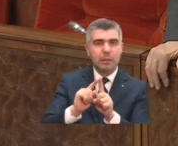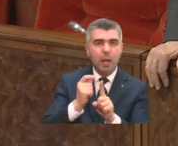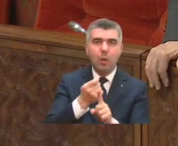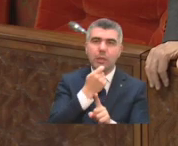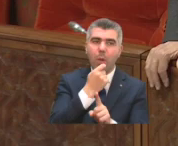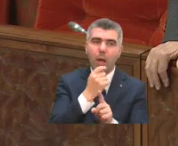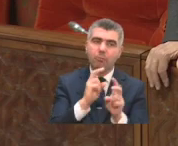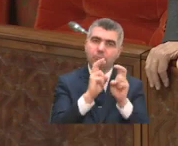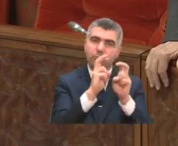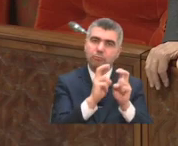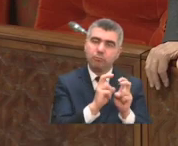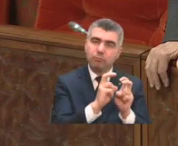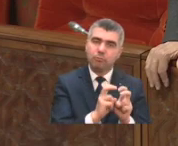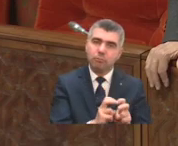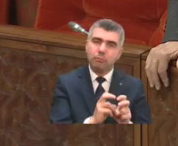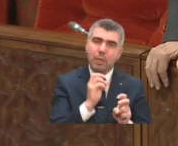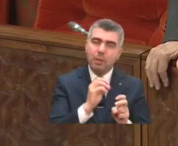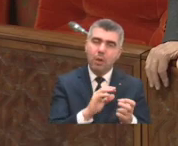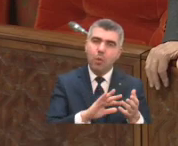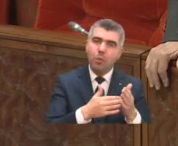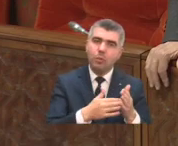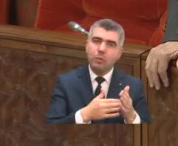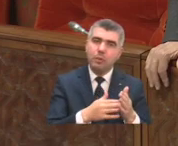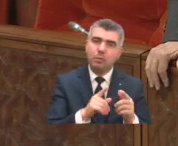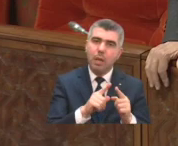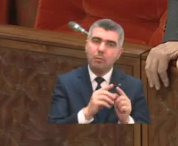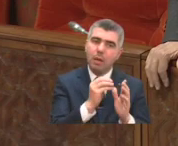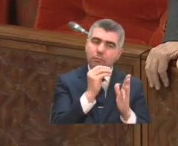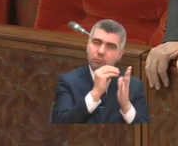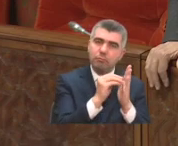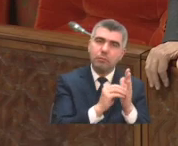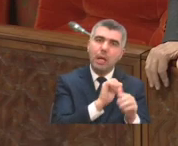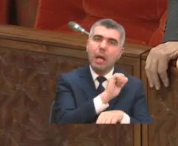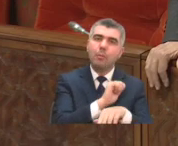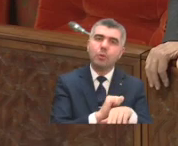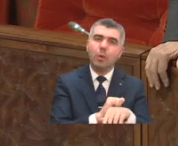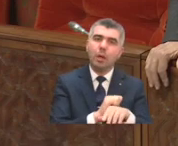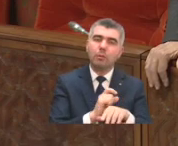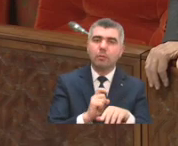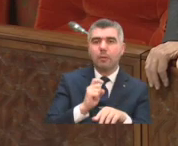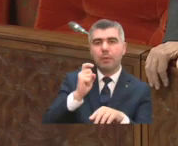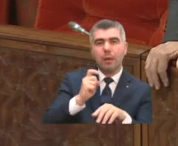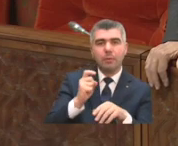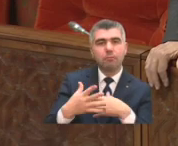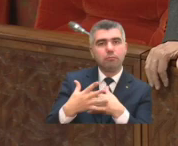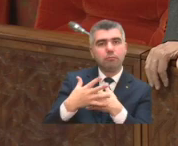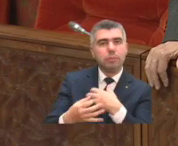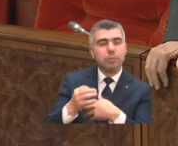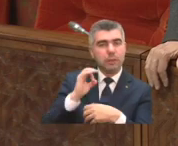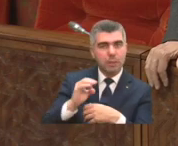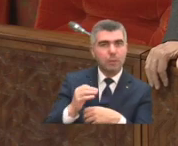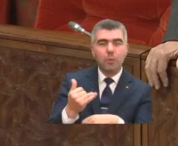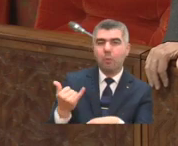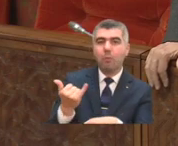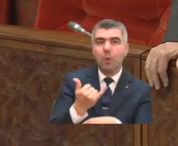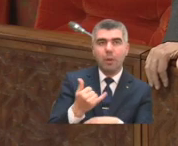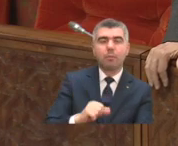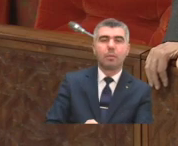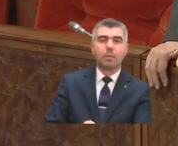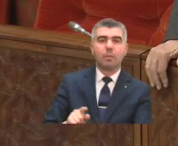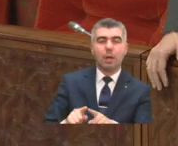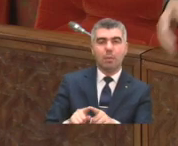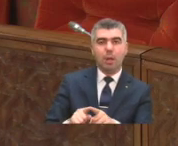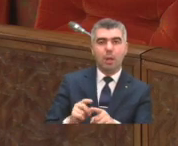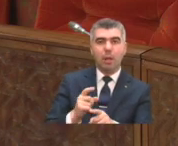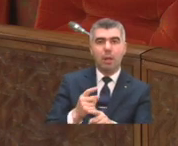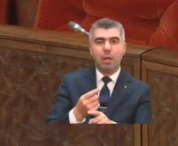الادويه يمكن لها تولي مردود عليها رومبورسابل، وهذا العمل احنا خدامين فيه وكاين في البروتوكولات ديال العلاج باش ما يبقاش كذلك هذا العلاج ديال